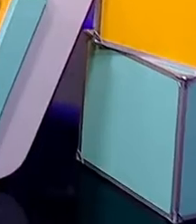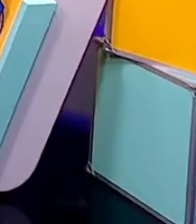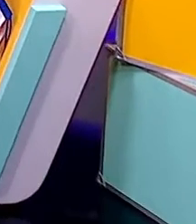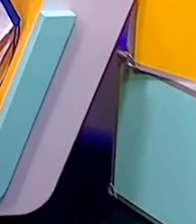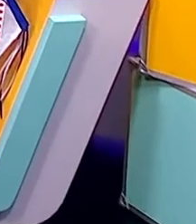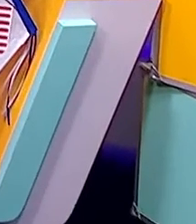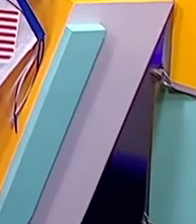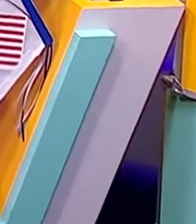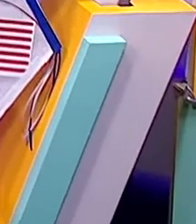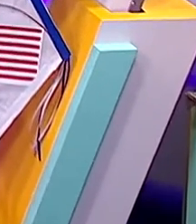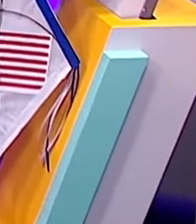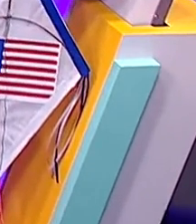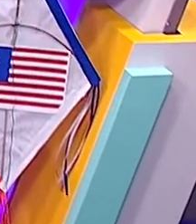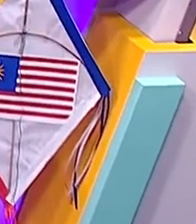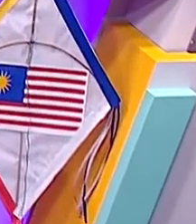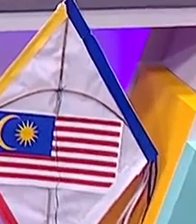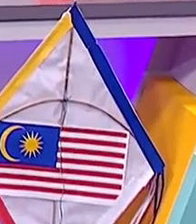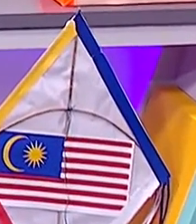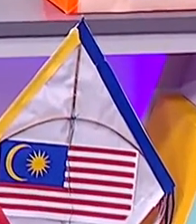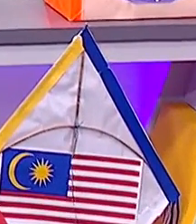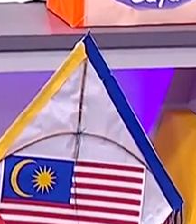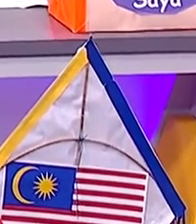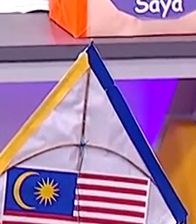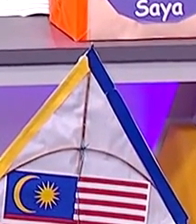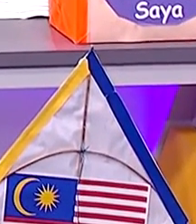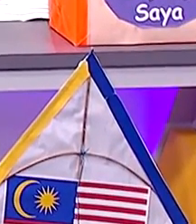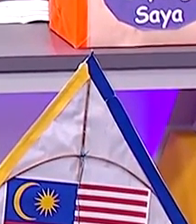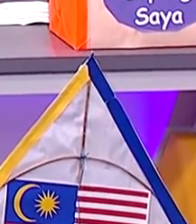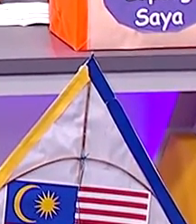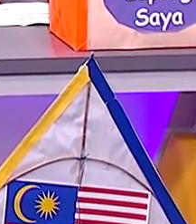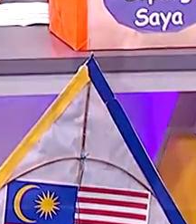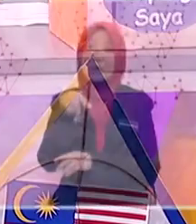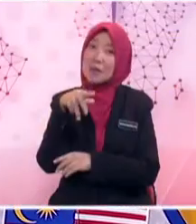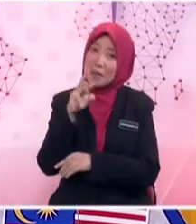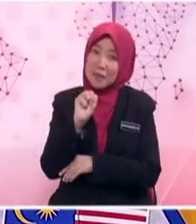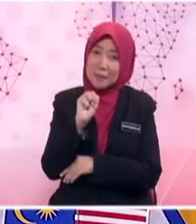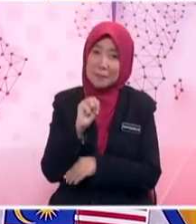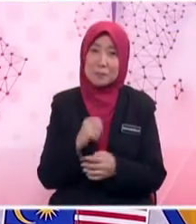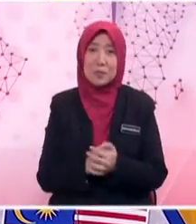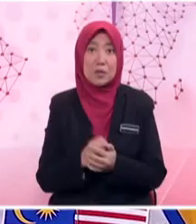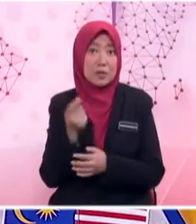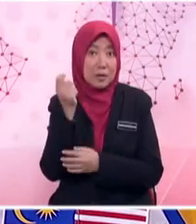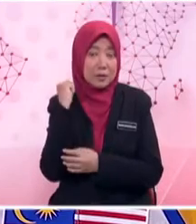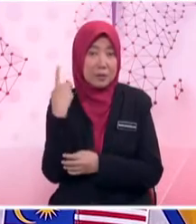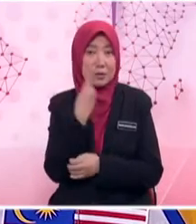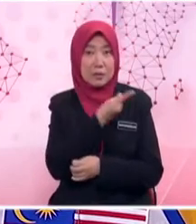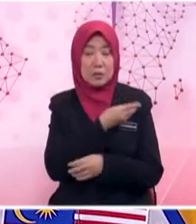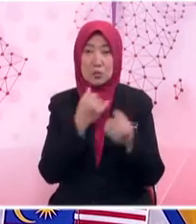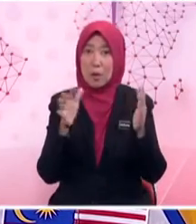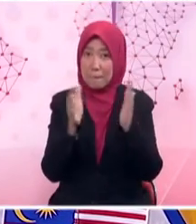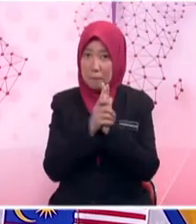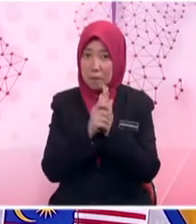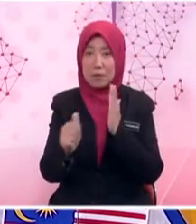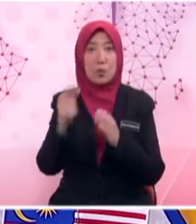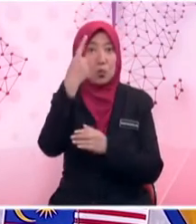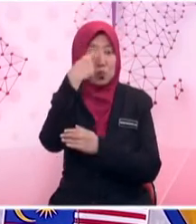Terima kasih kerana masih lagi bersama kami dalam Didik TV KPM. Tadi kita dah pun memahirkan diri kita